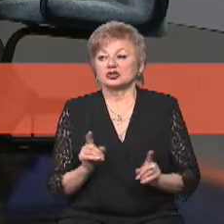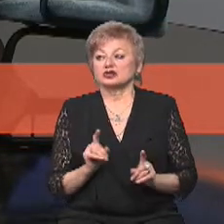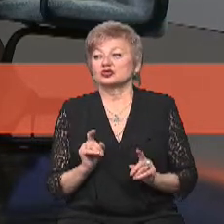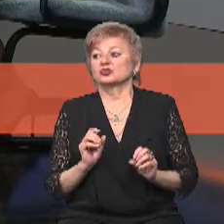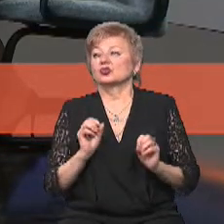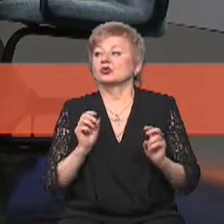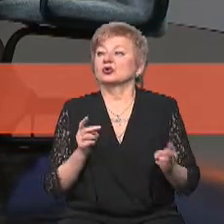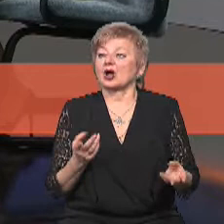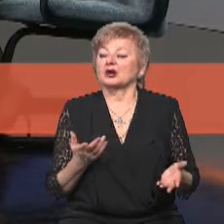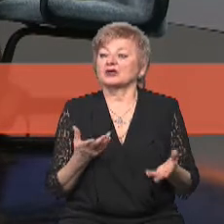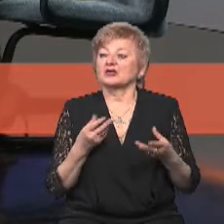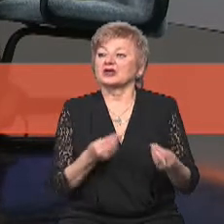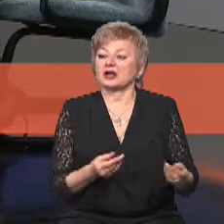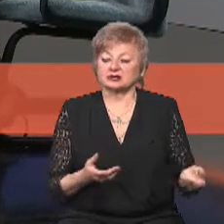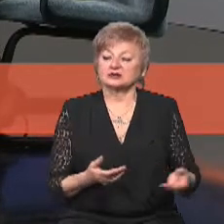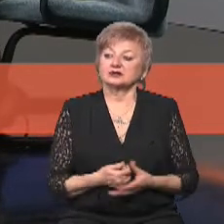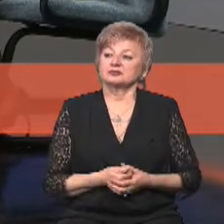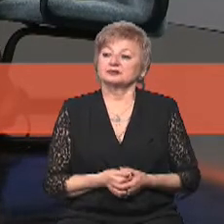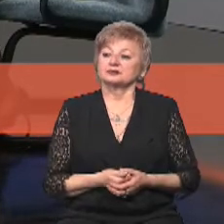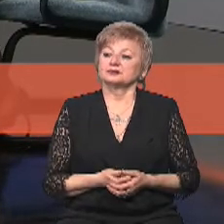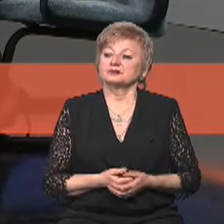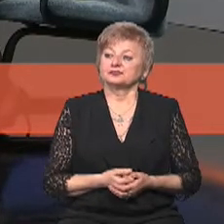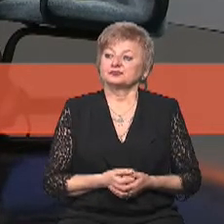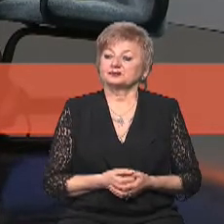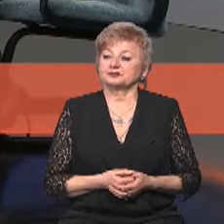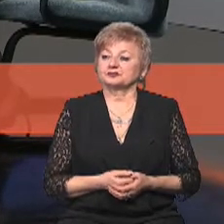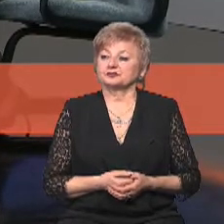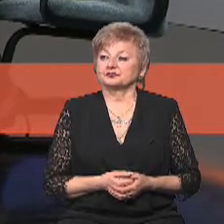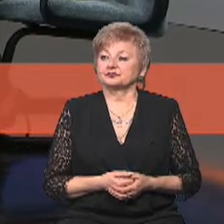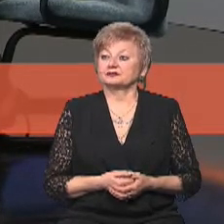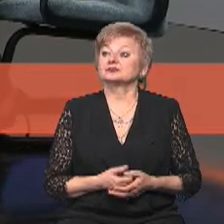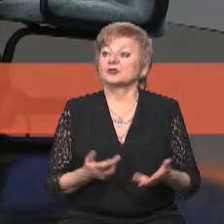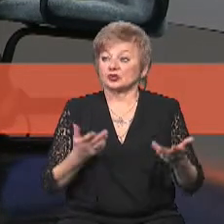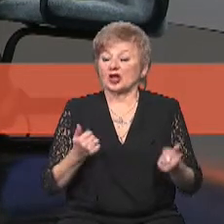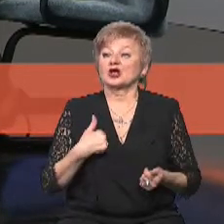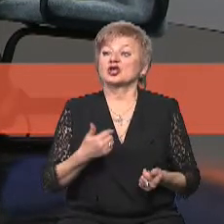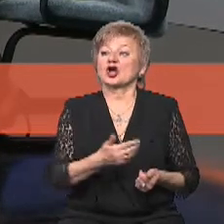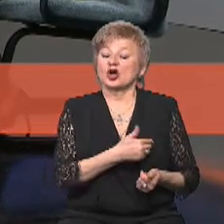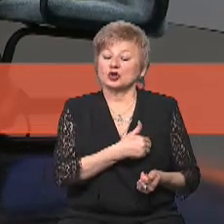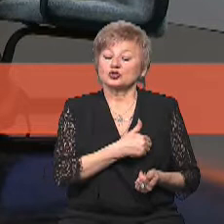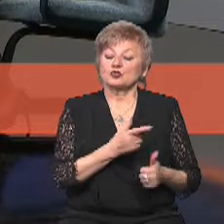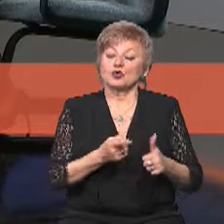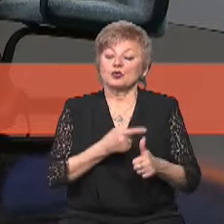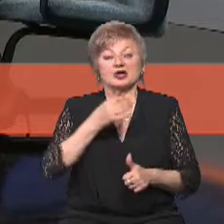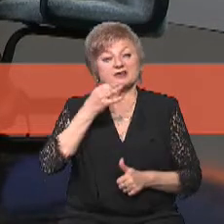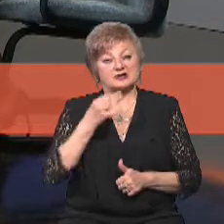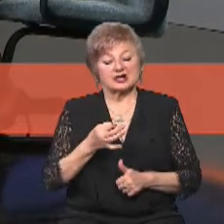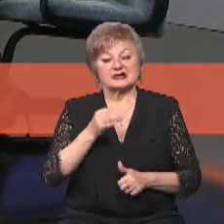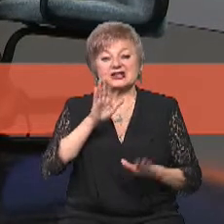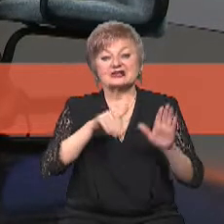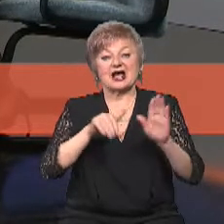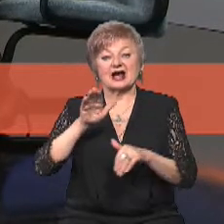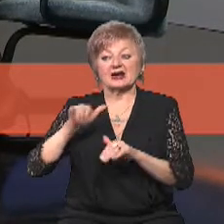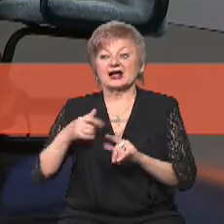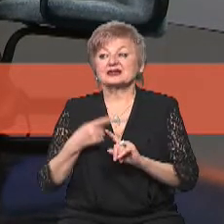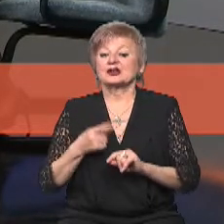вони йшли на контакт? От, можете розказати з вами на спільні акції? Да, ну я хочу, по-перше, сказати, що зафарбовування – це